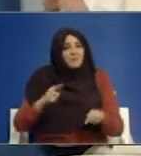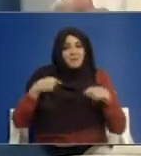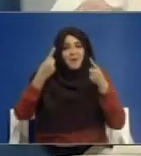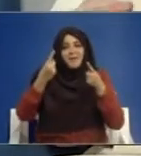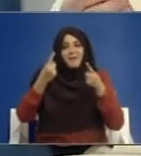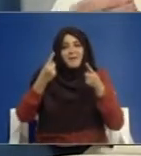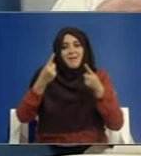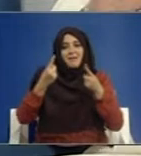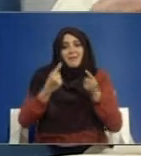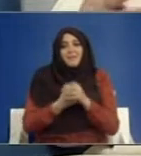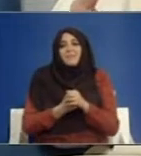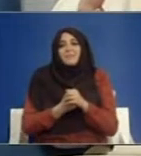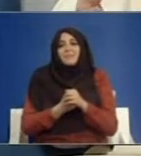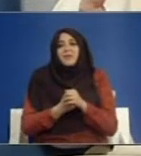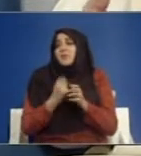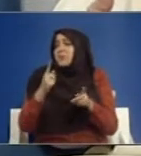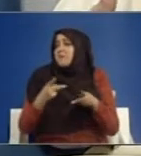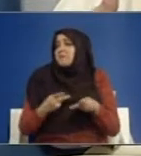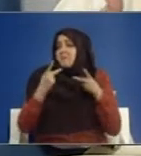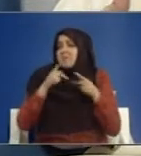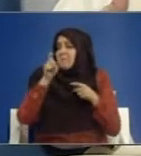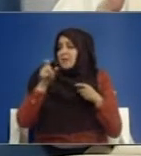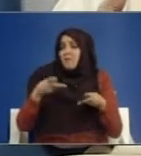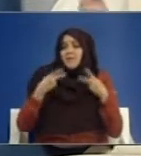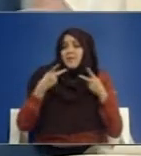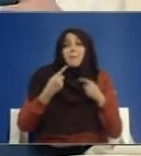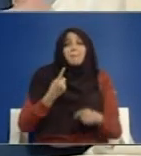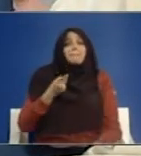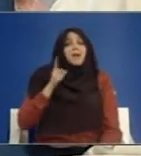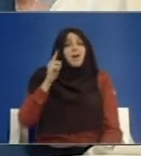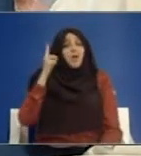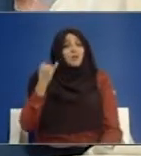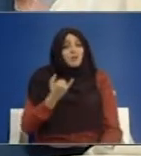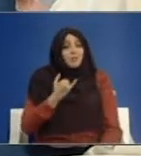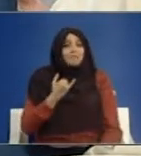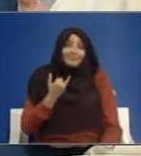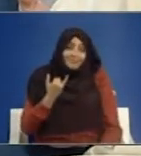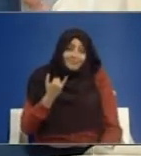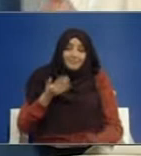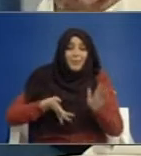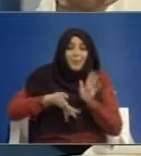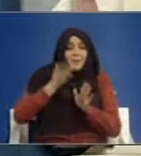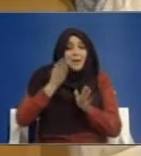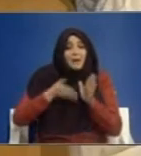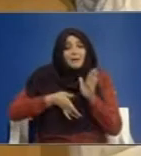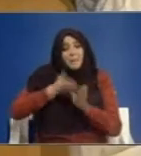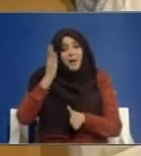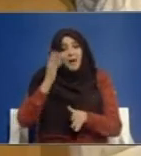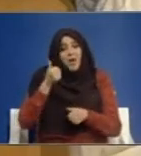الإنسان يعيش في الدنيا هذه ما شاء له أن يعيش، لكن لا بد من الرحيل. الموت. عيش ما